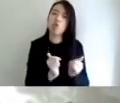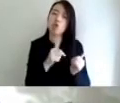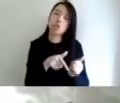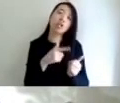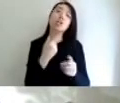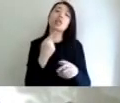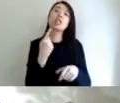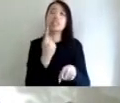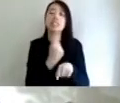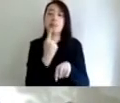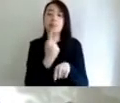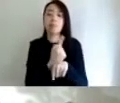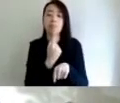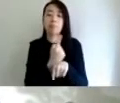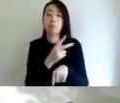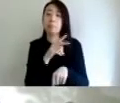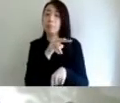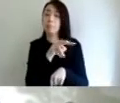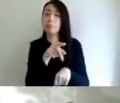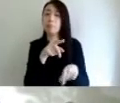哋係